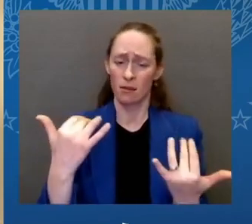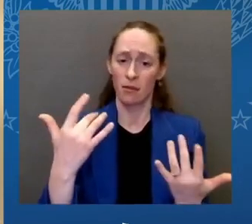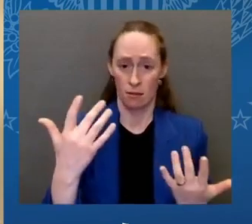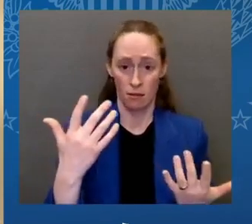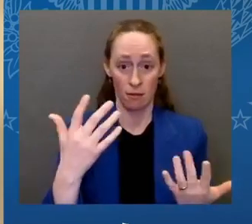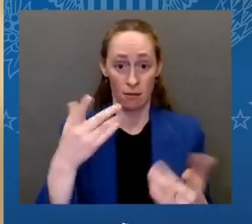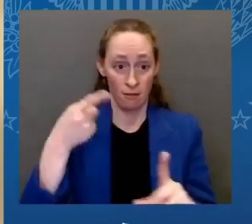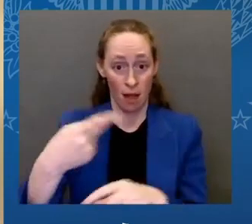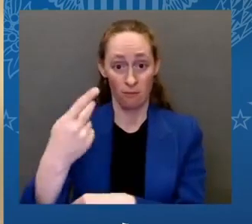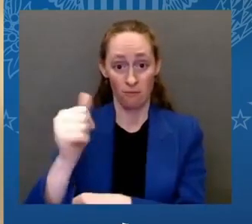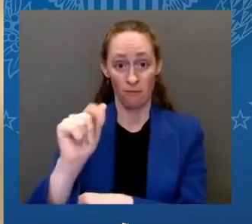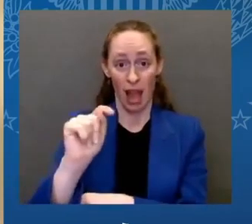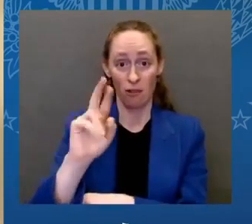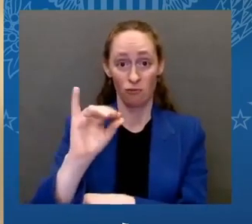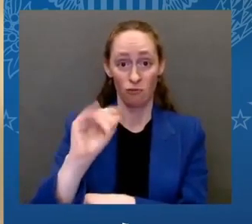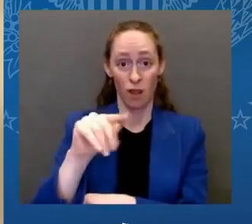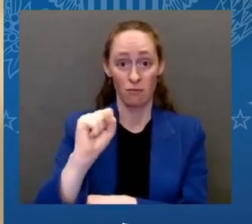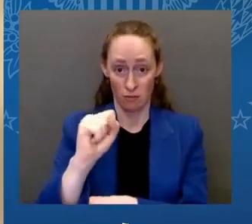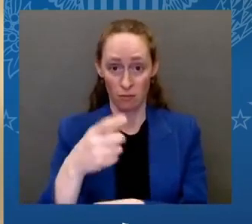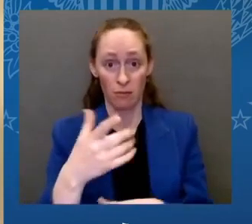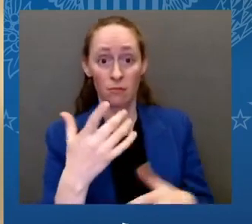хотіли би отримати Петріот.